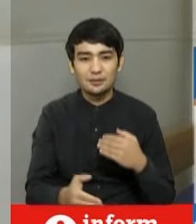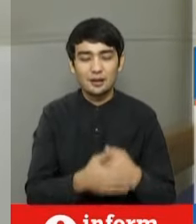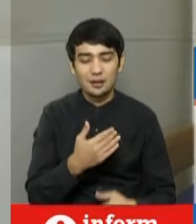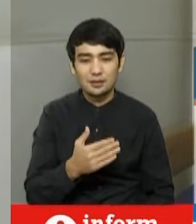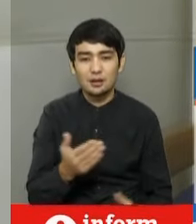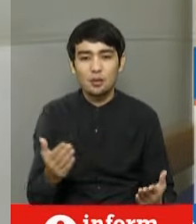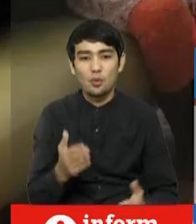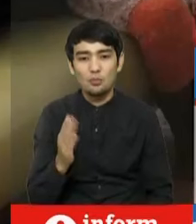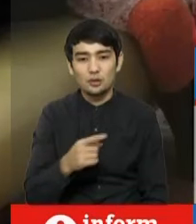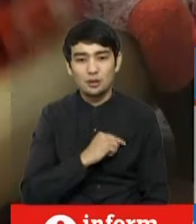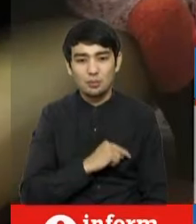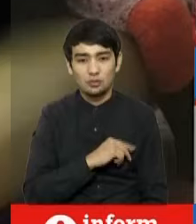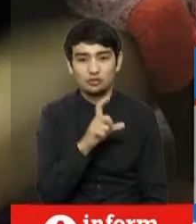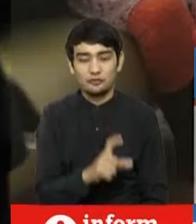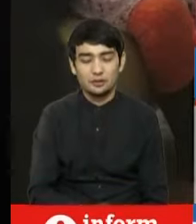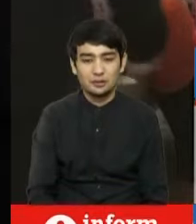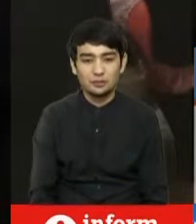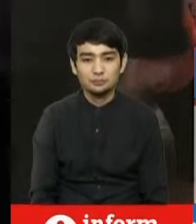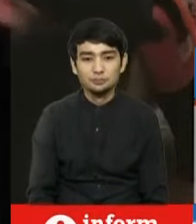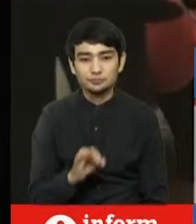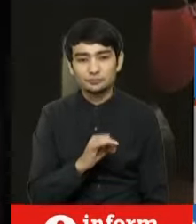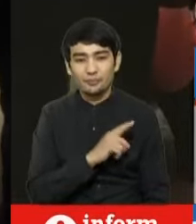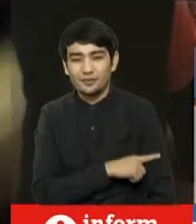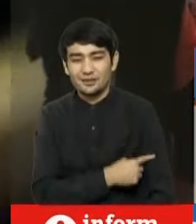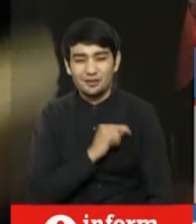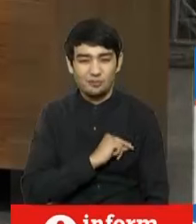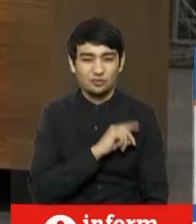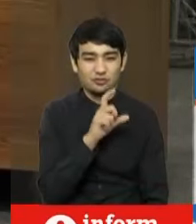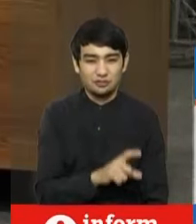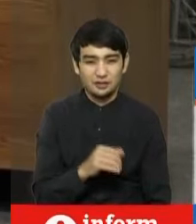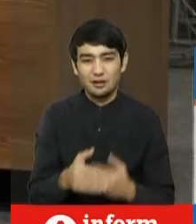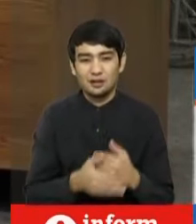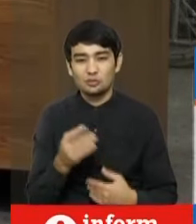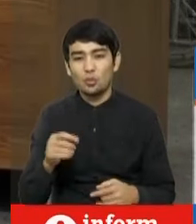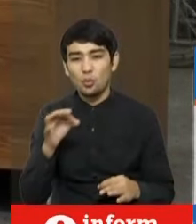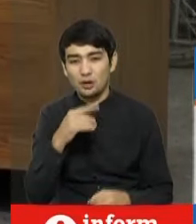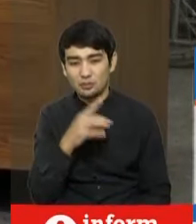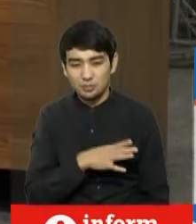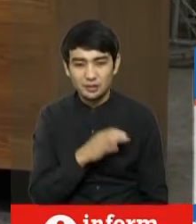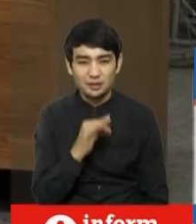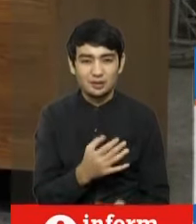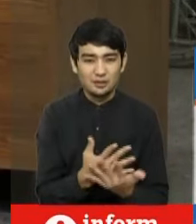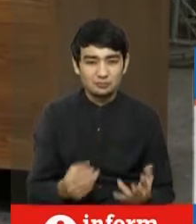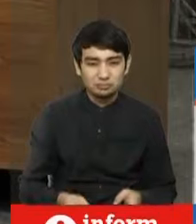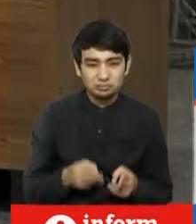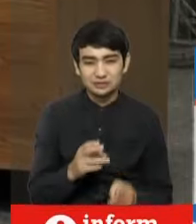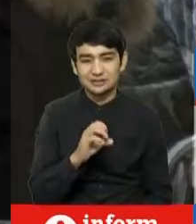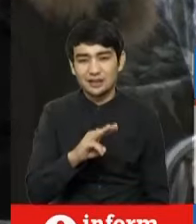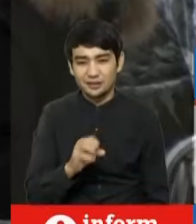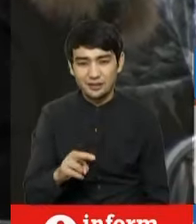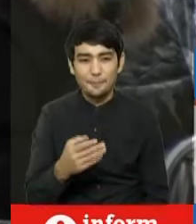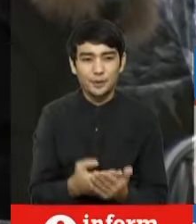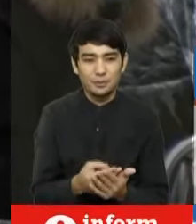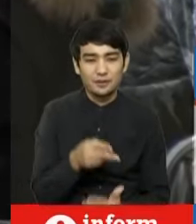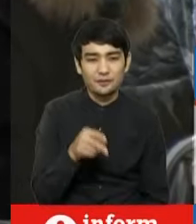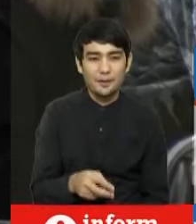медицинский работник говоря о наказании медицинские работники настаивают на декриминализации некоторых уголовных статей к примеру с